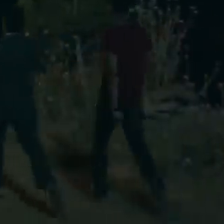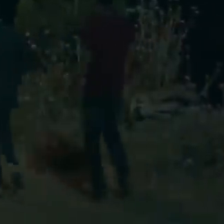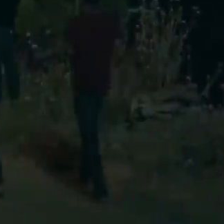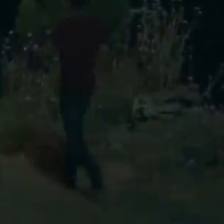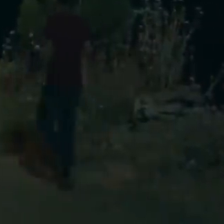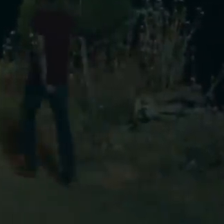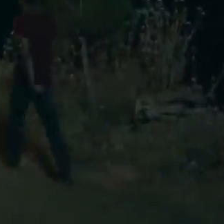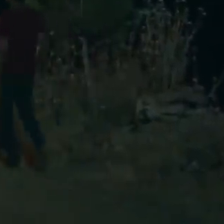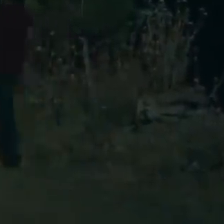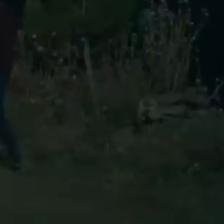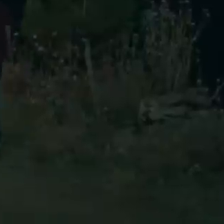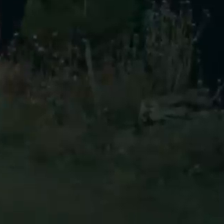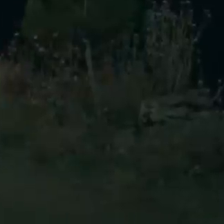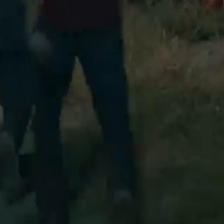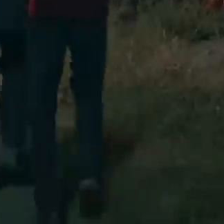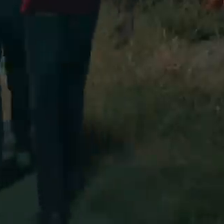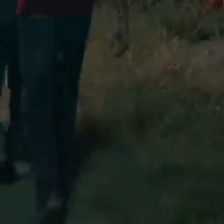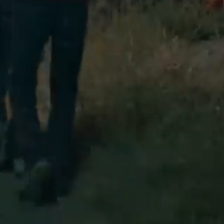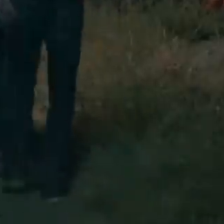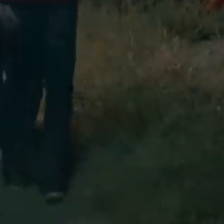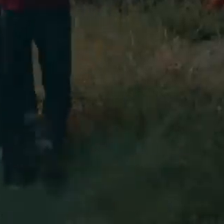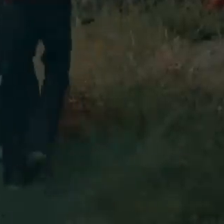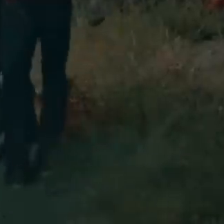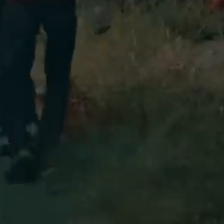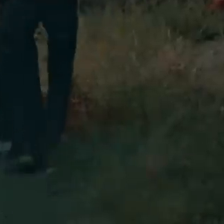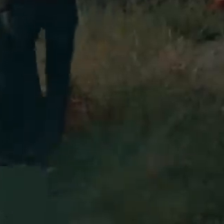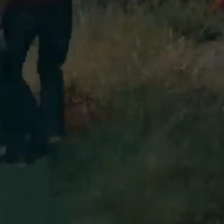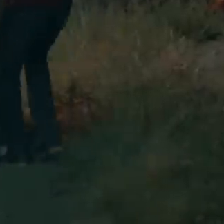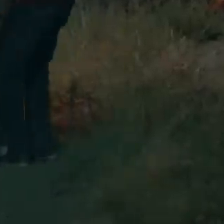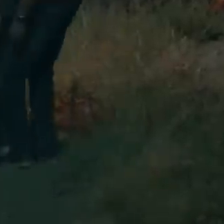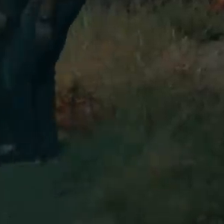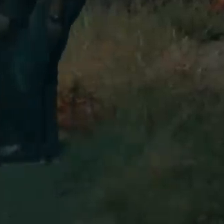çayırlık içindeki sokak lambasının altında duran arabanın yanına geldiler.